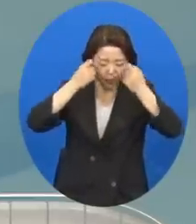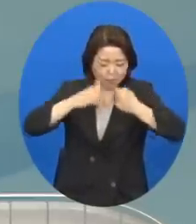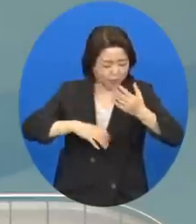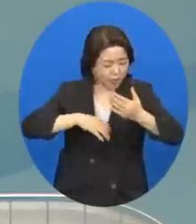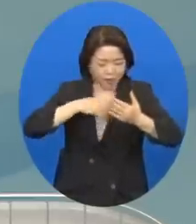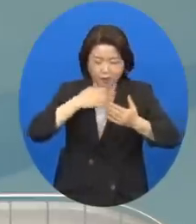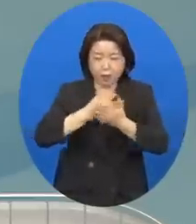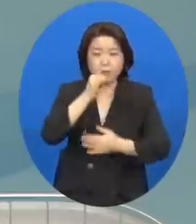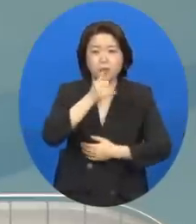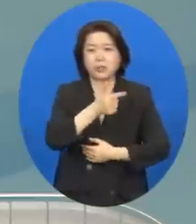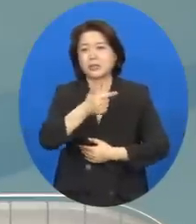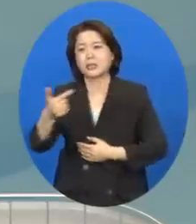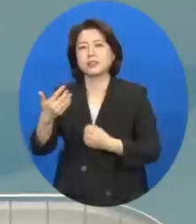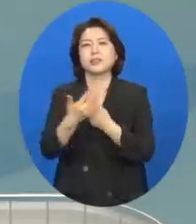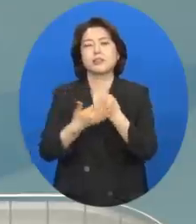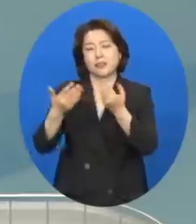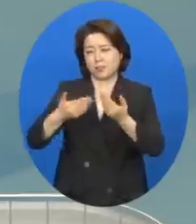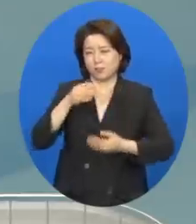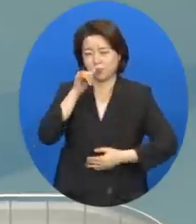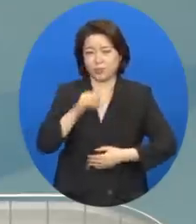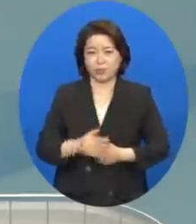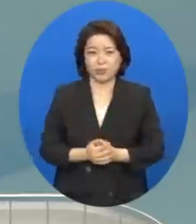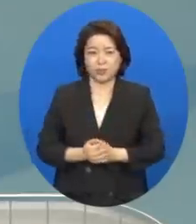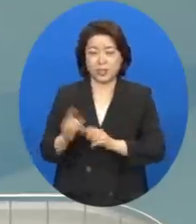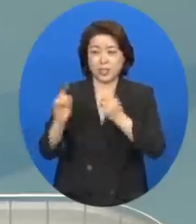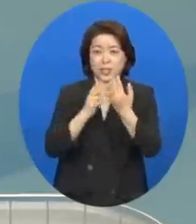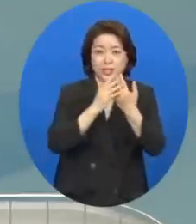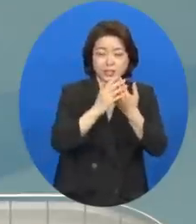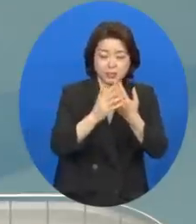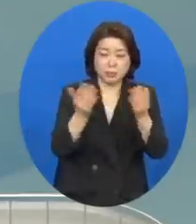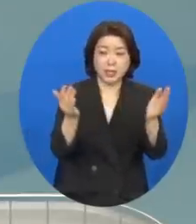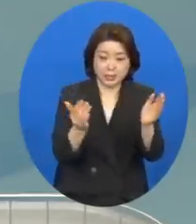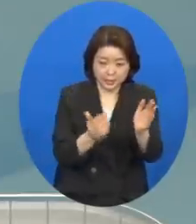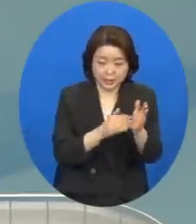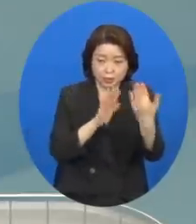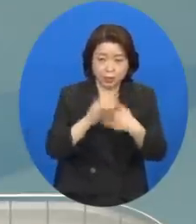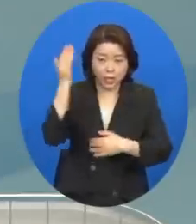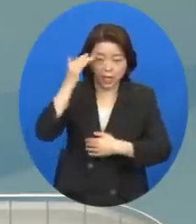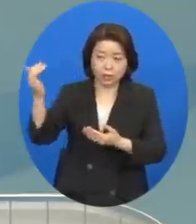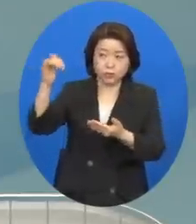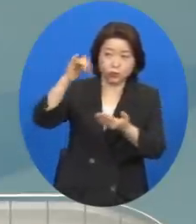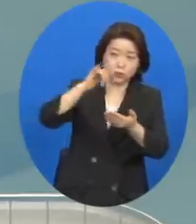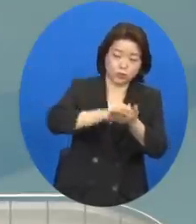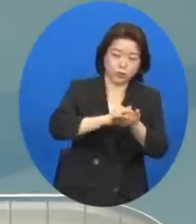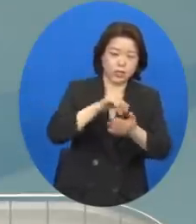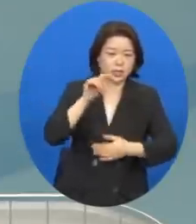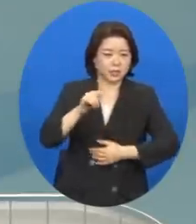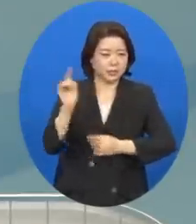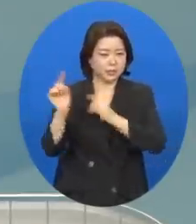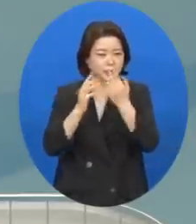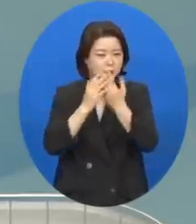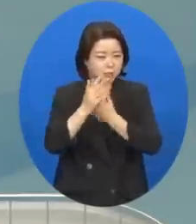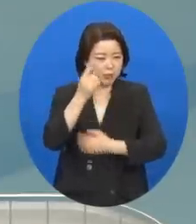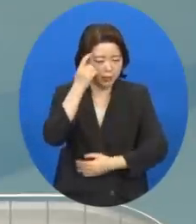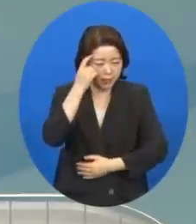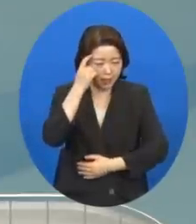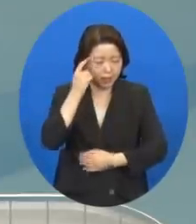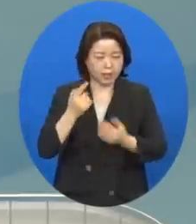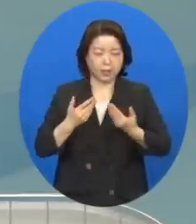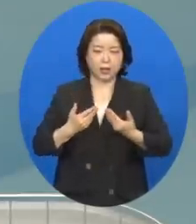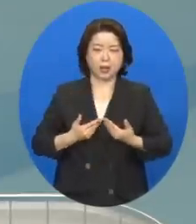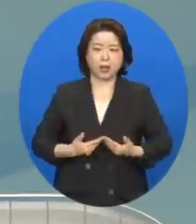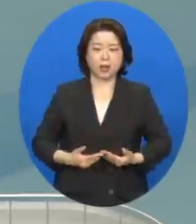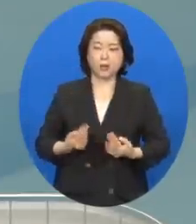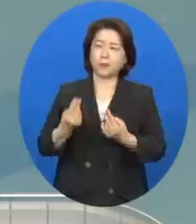큰 은혜였어요. 집회가 끝나고 한국으로 돌아오면서 그 집회를 돌아보며 가만히 생각해